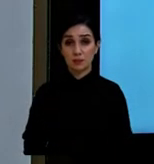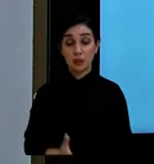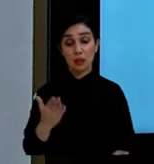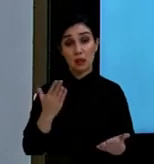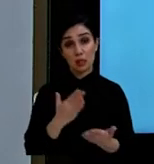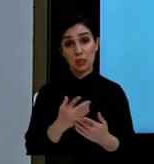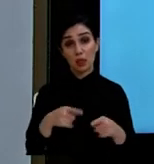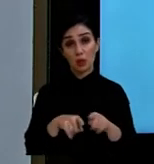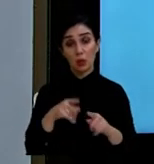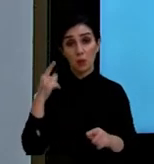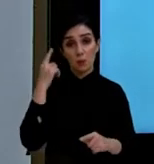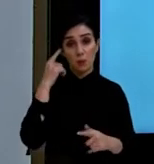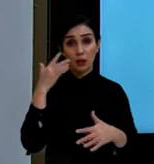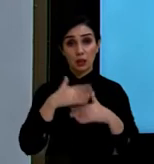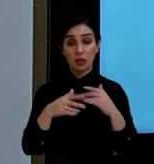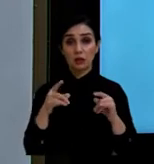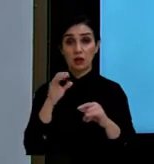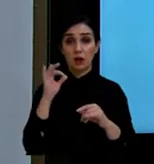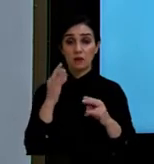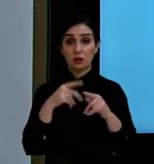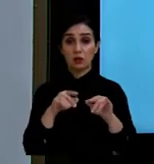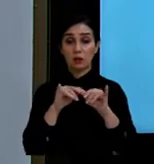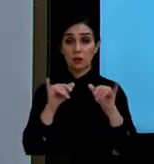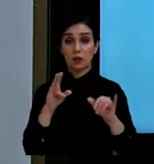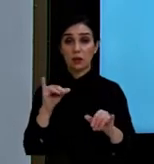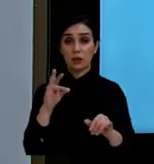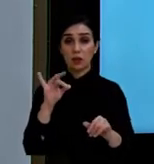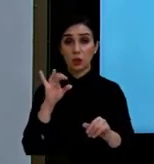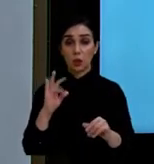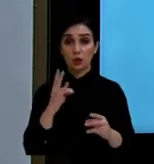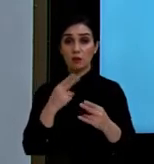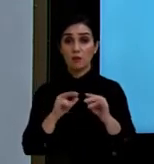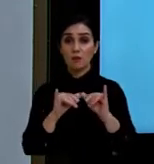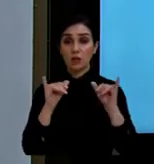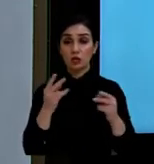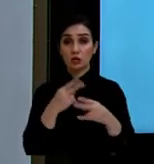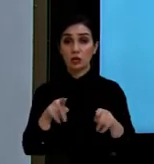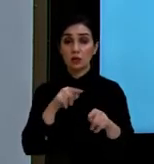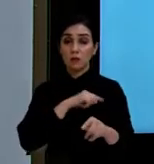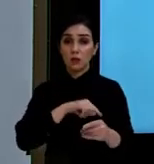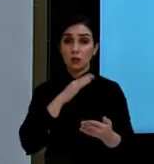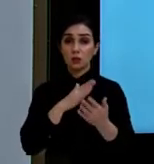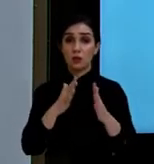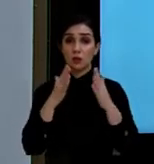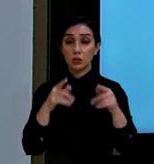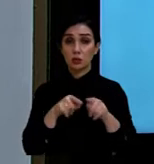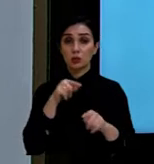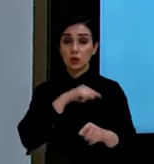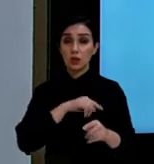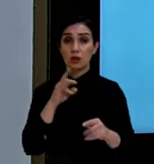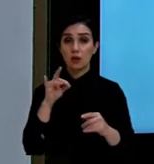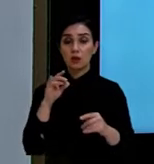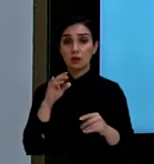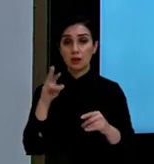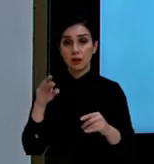Есть такое понятие, как коэффициент размножения нейтронов. Это величина, которая характеризует ядерную